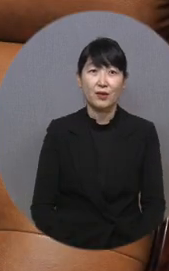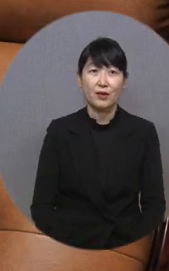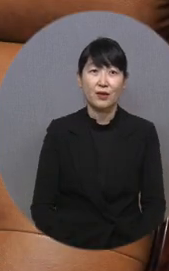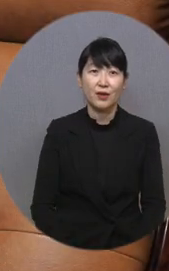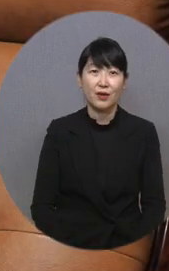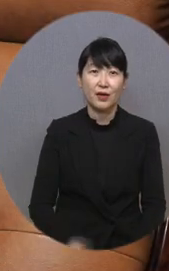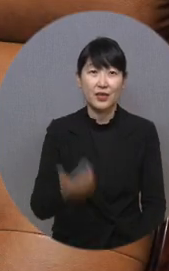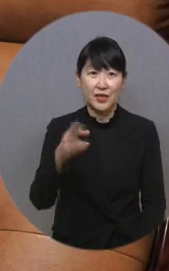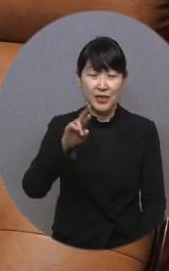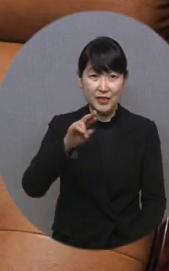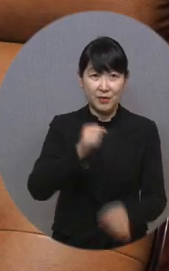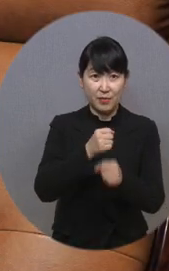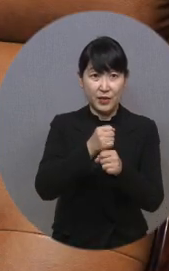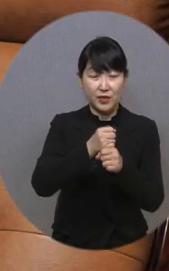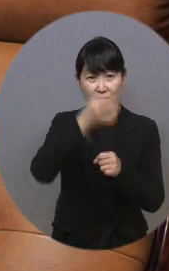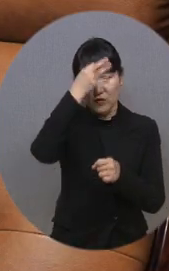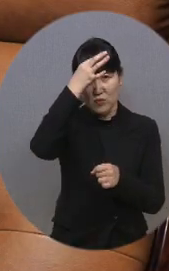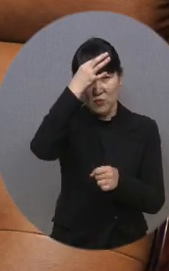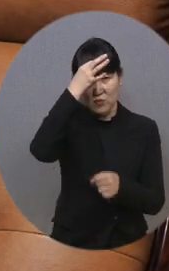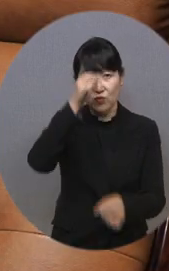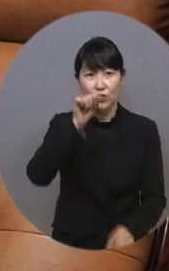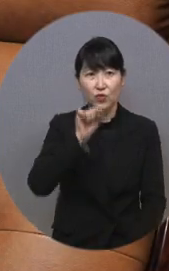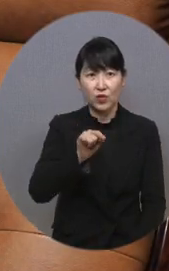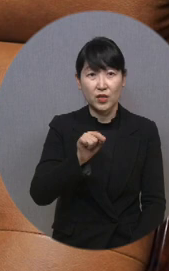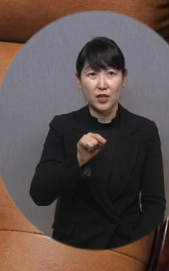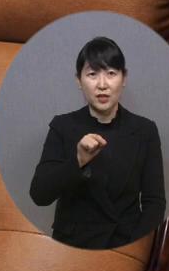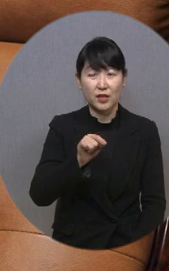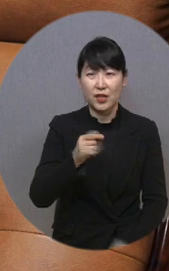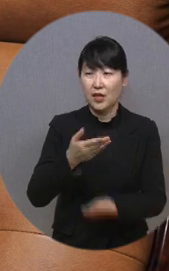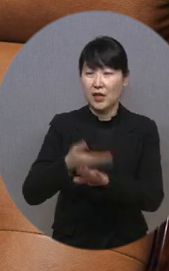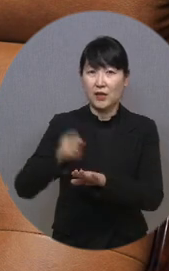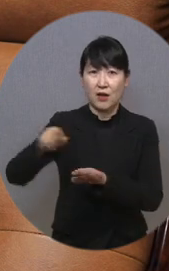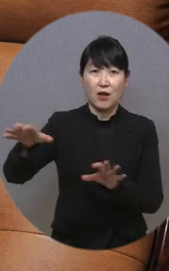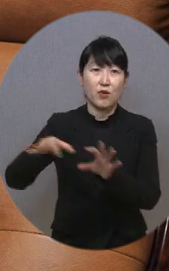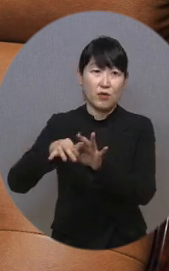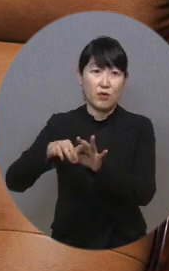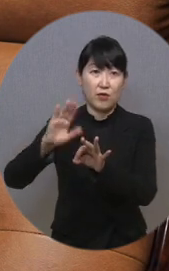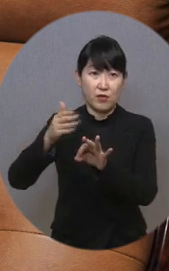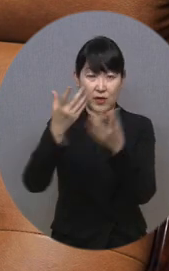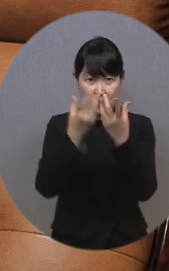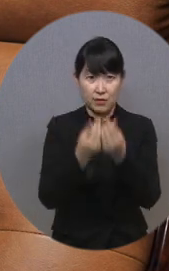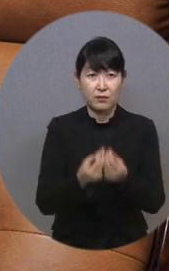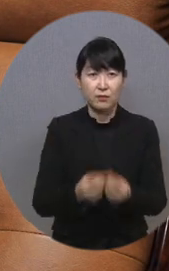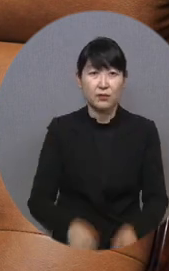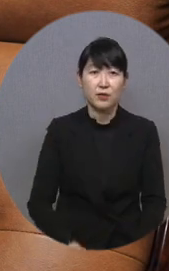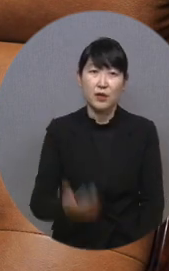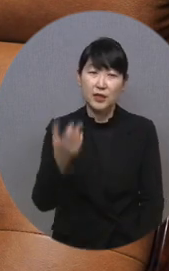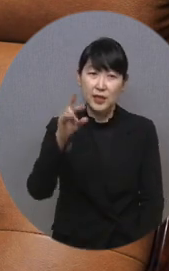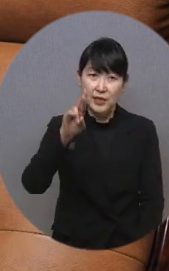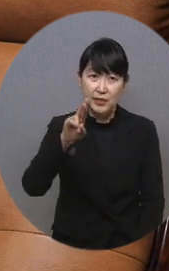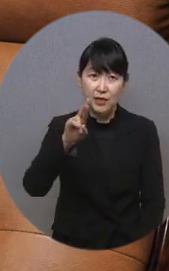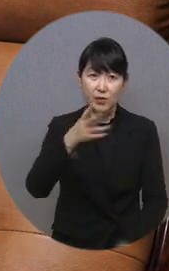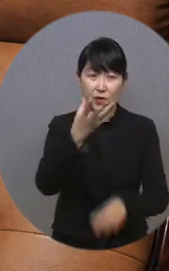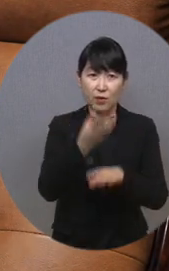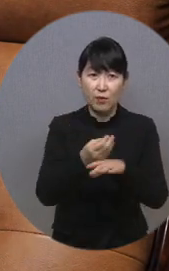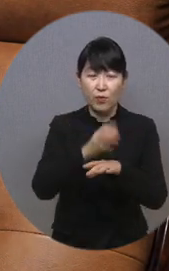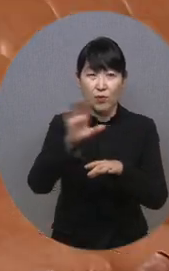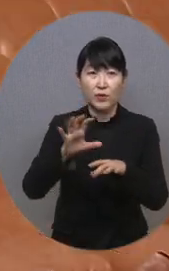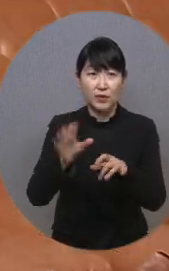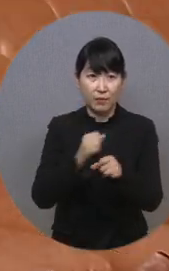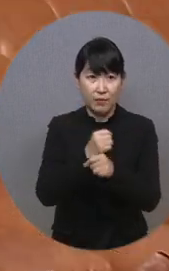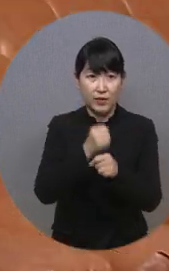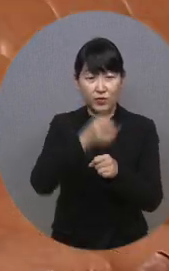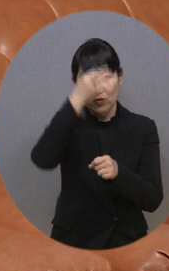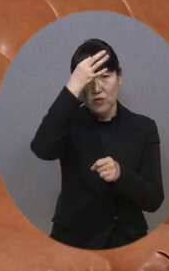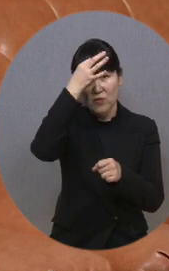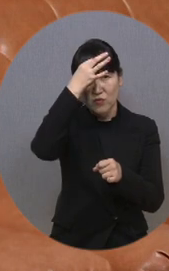산삼을 생산하는 이 기술 자체가 다른 쪽으로 저희가 연결이 될 수 있습니다. 예를 들면은 산삼 복제하는 기술로 저희가